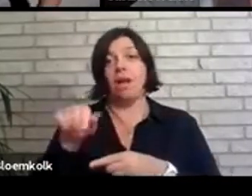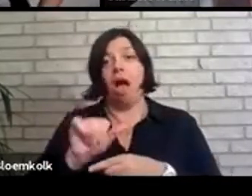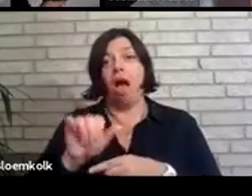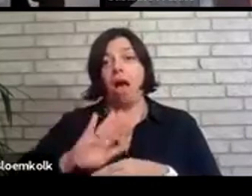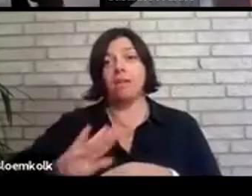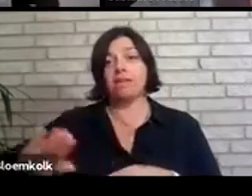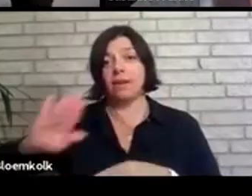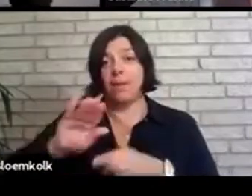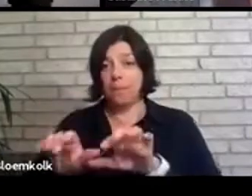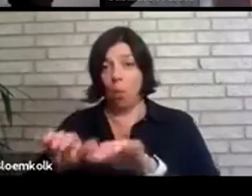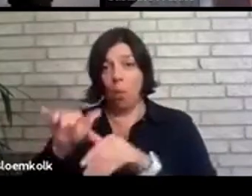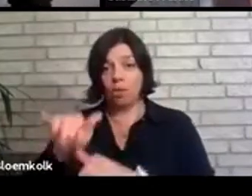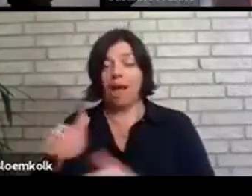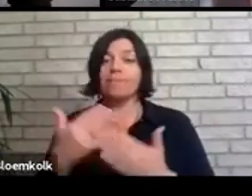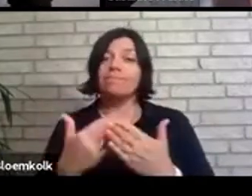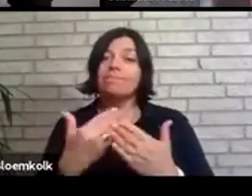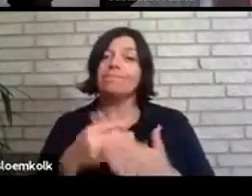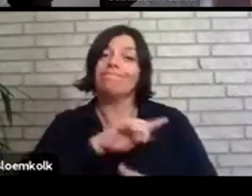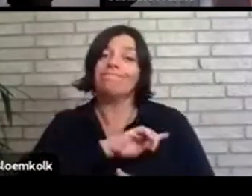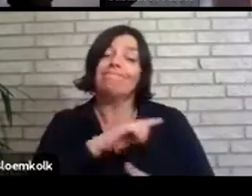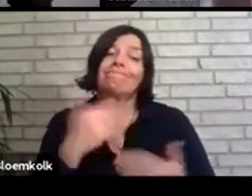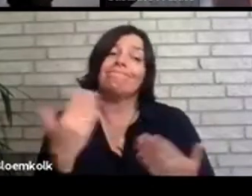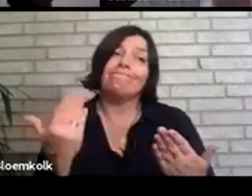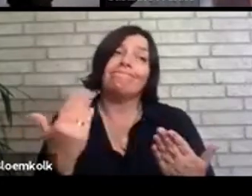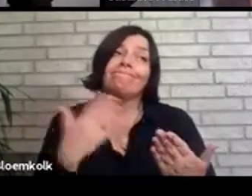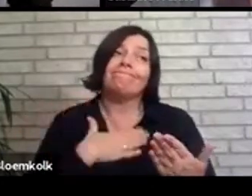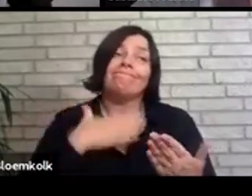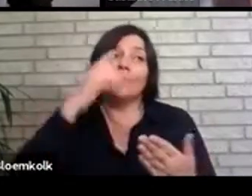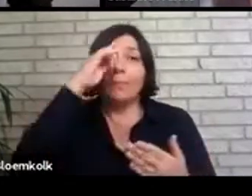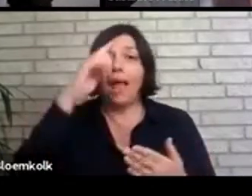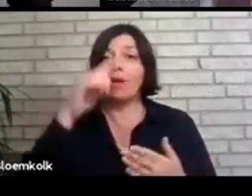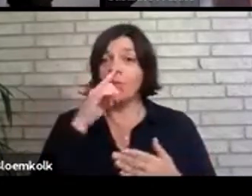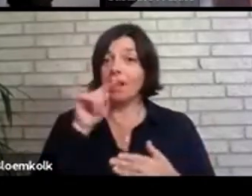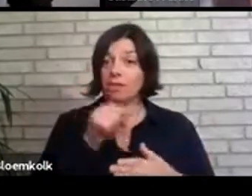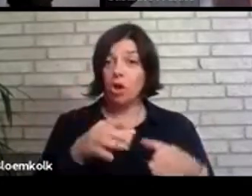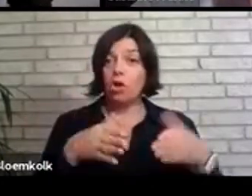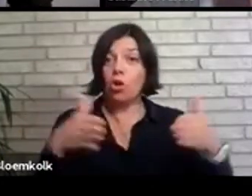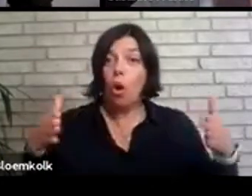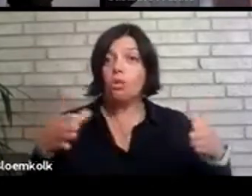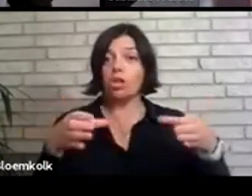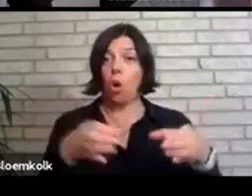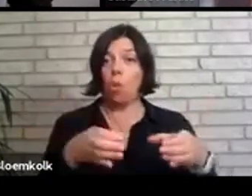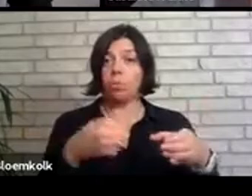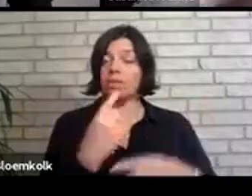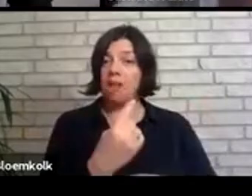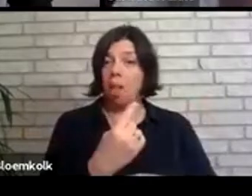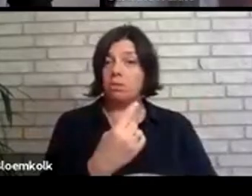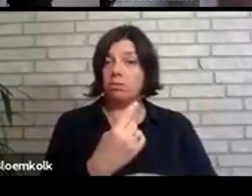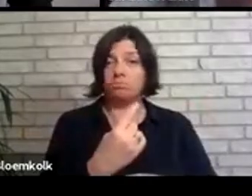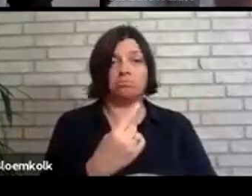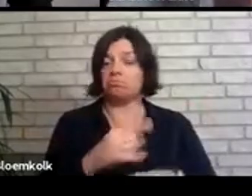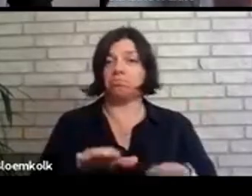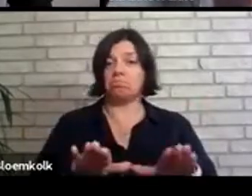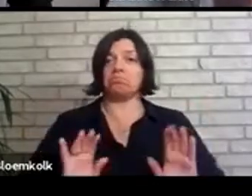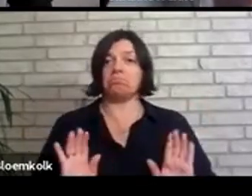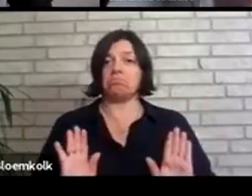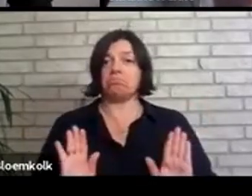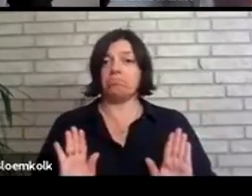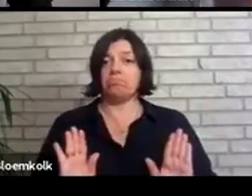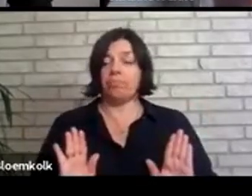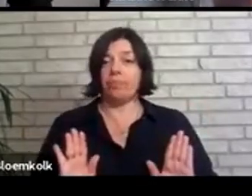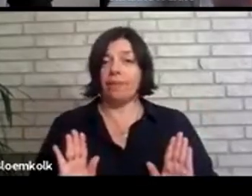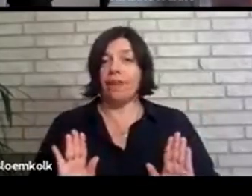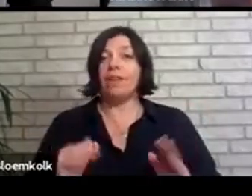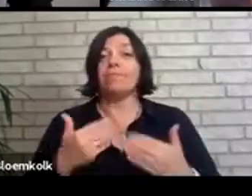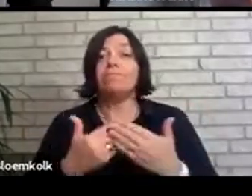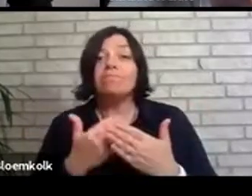ganze Beratersystem ein bisschen an die Kette legt, dass wenn die großen Clubs nicht mitmachen, weil sie dadurch fürchten, im internationalen Vergleich gegen